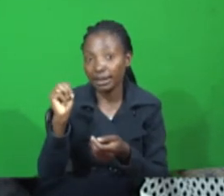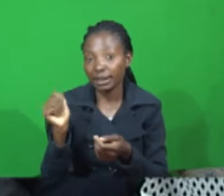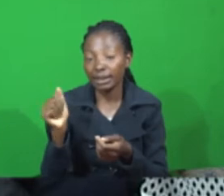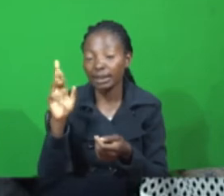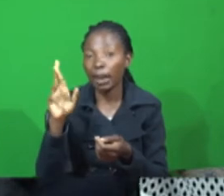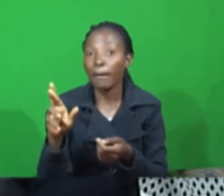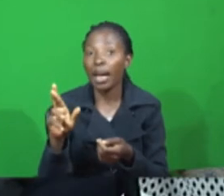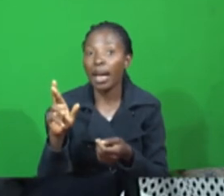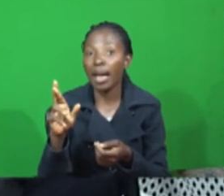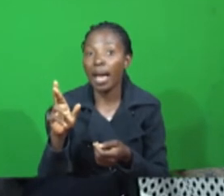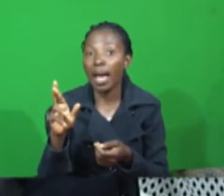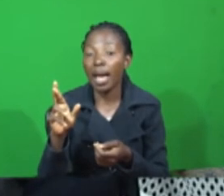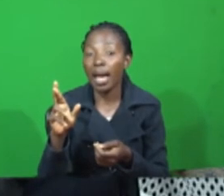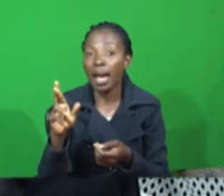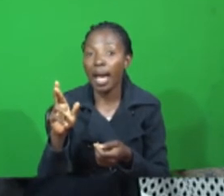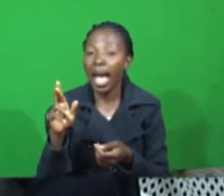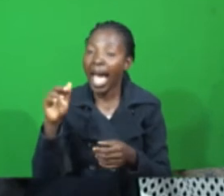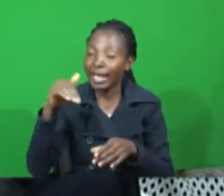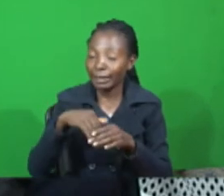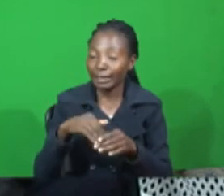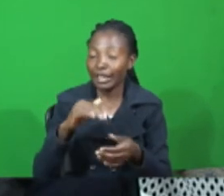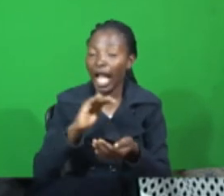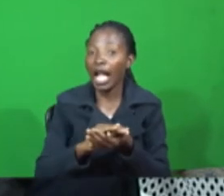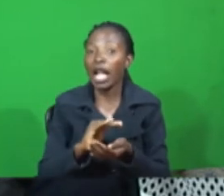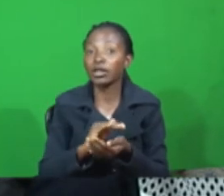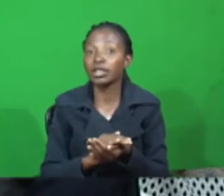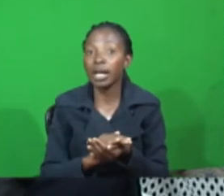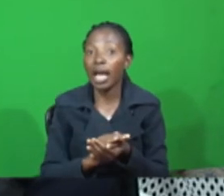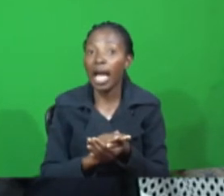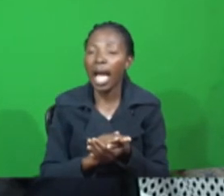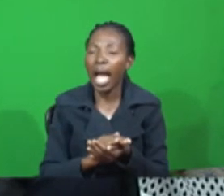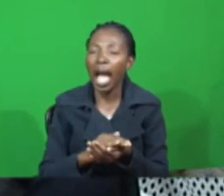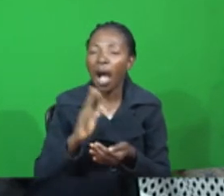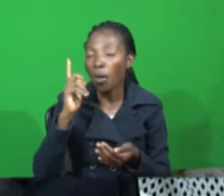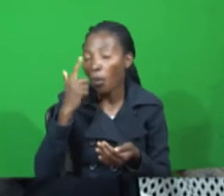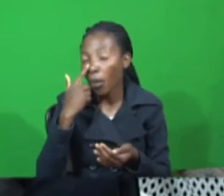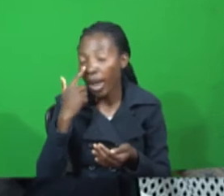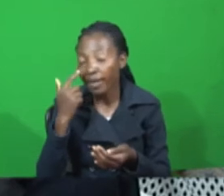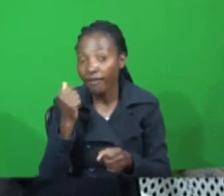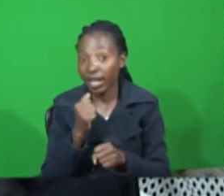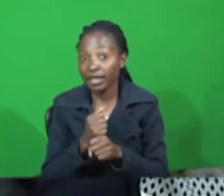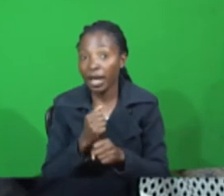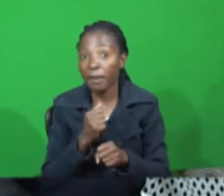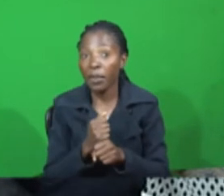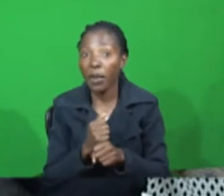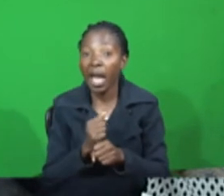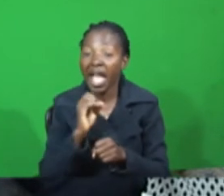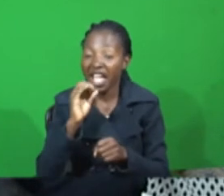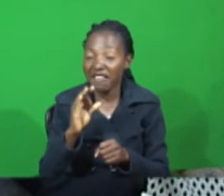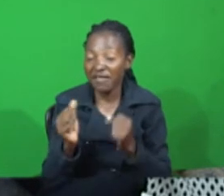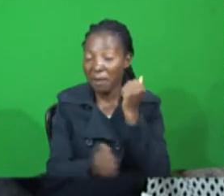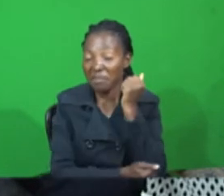anzi akangorora kana ndosaka. Tsika dzavo dzainodarika ipapo. Vaiti kana kusina